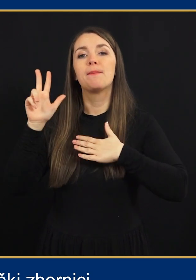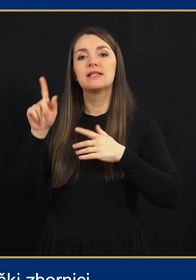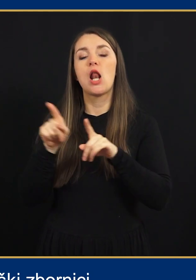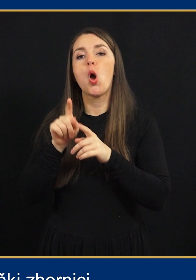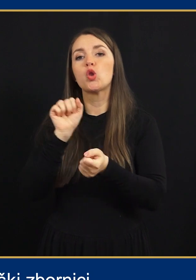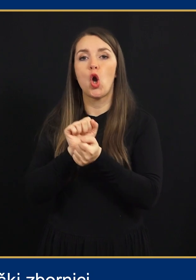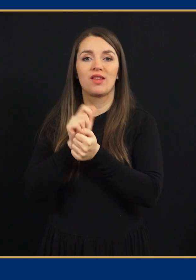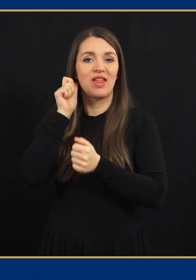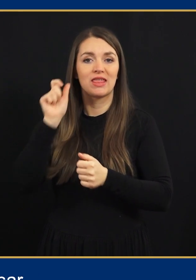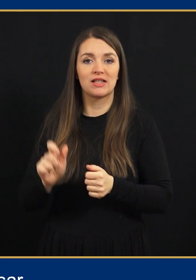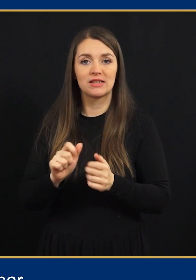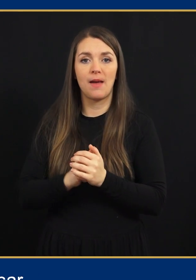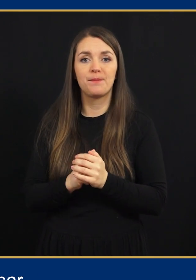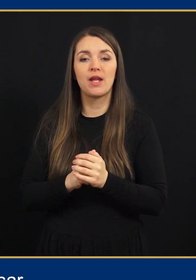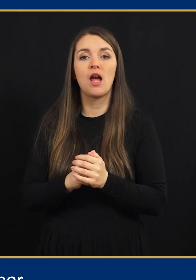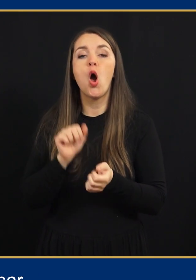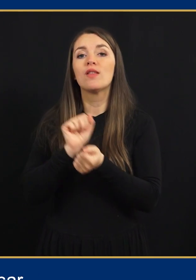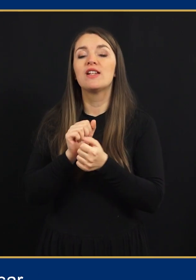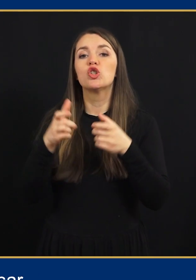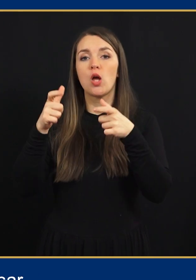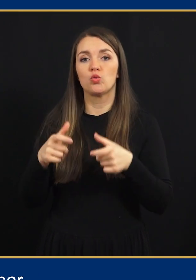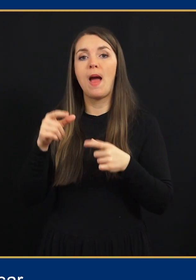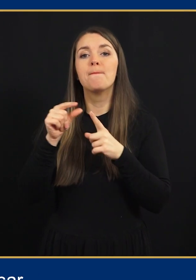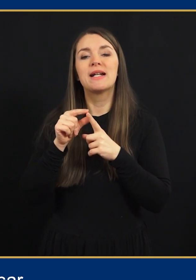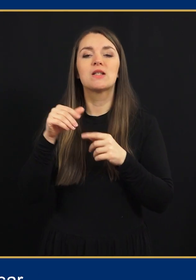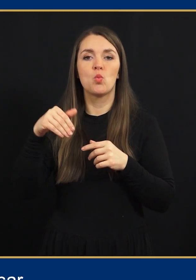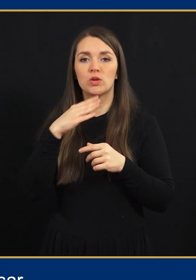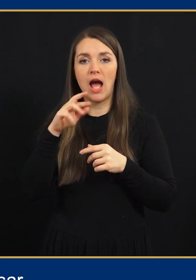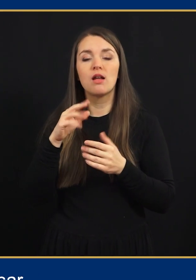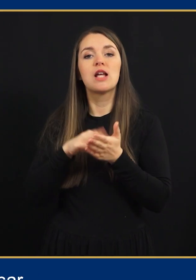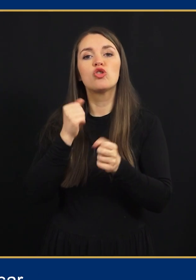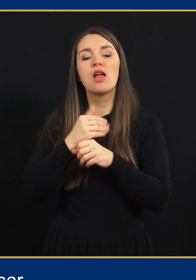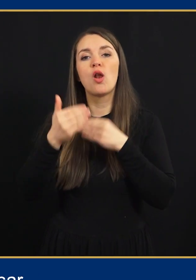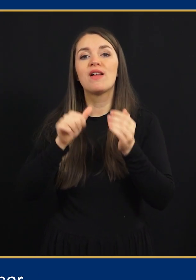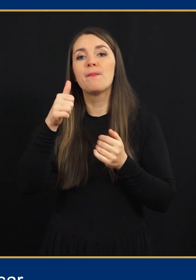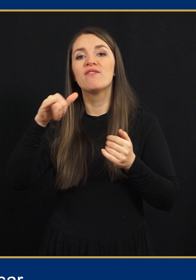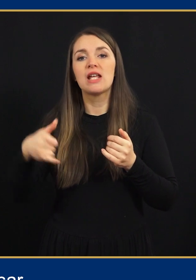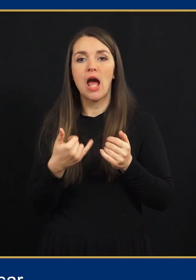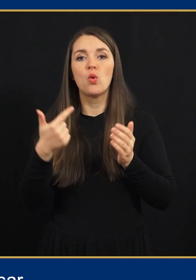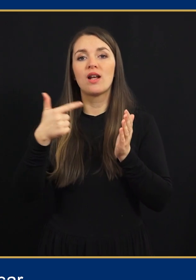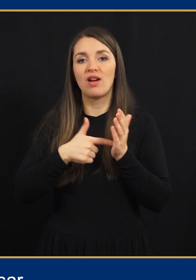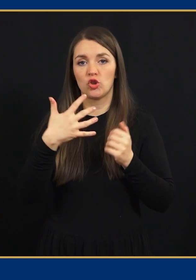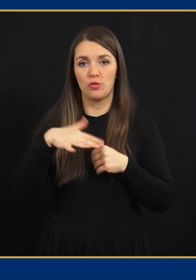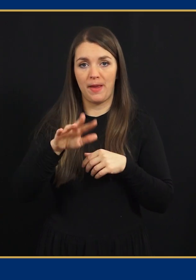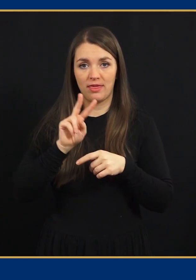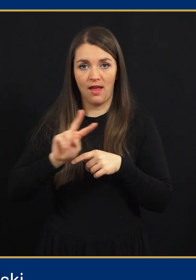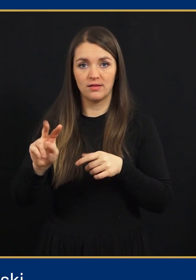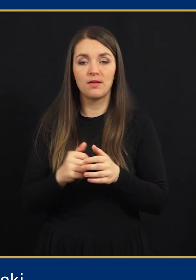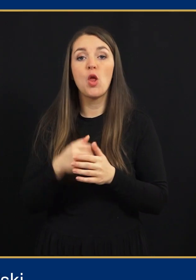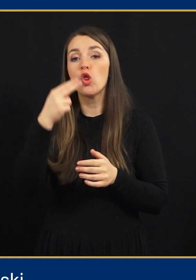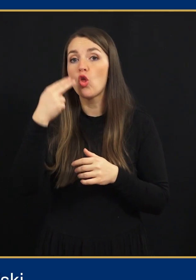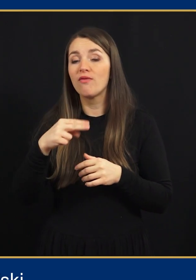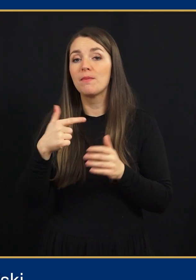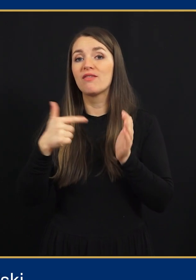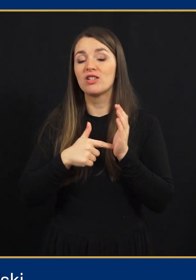kot odvetnica. Odvetniška družba Pirc Musar je začela delovati 1. januarja 2015.